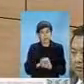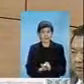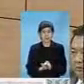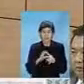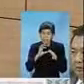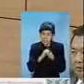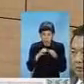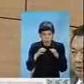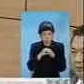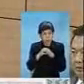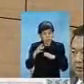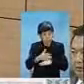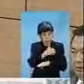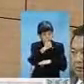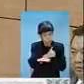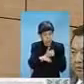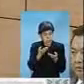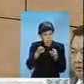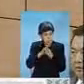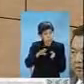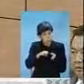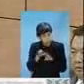าด้วยการยุบพรรคและตัดสิทธิกรรมการบริหารพรรค